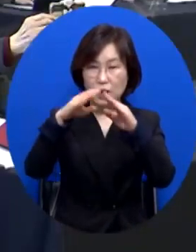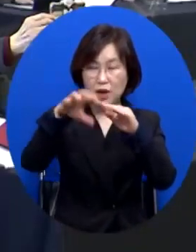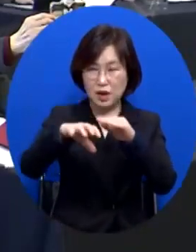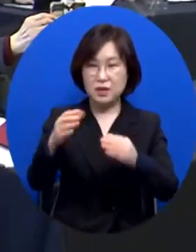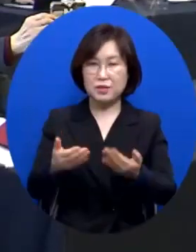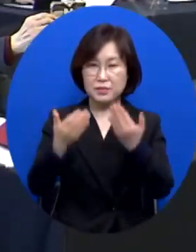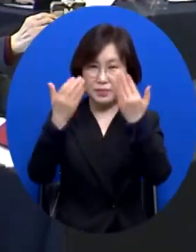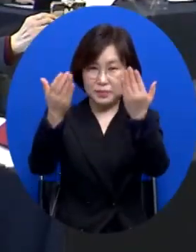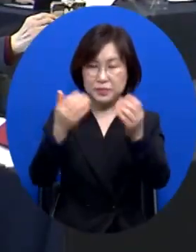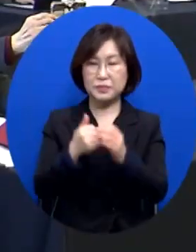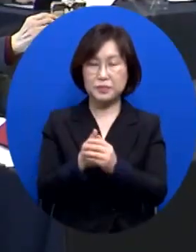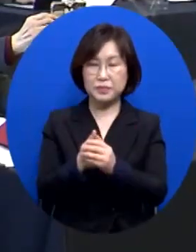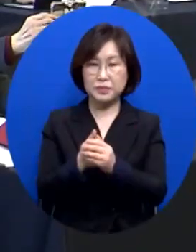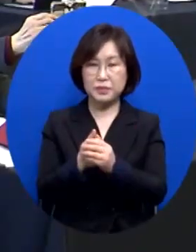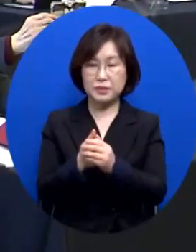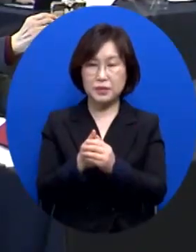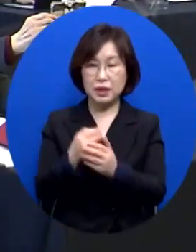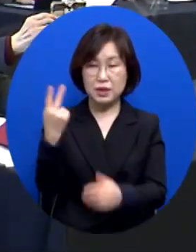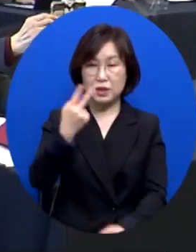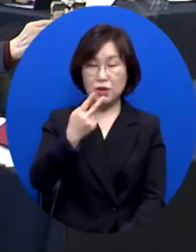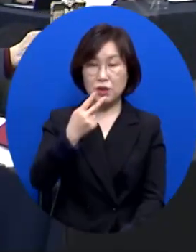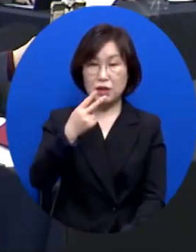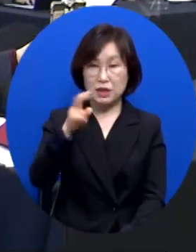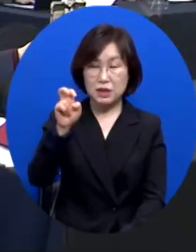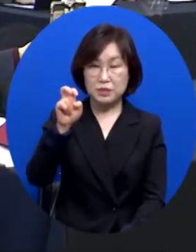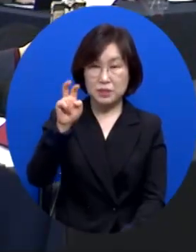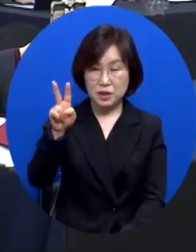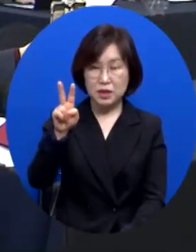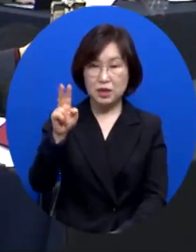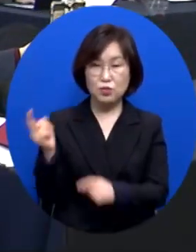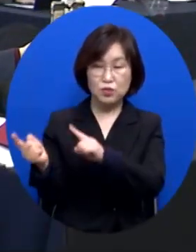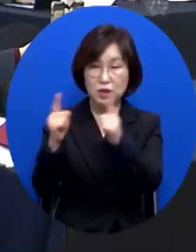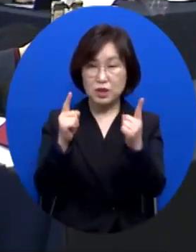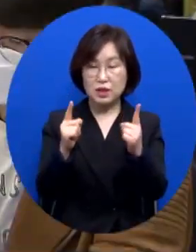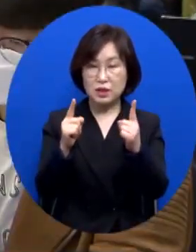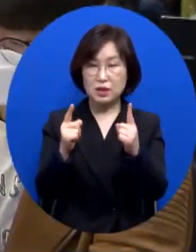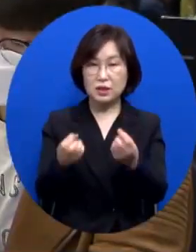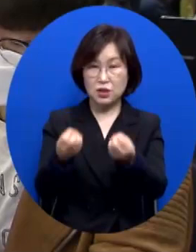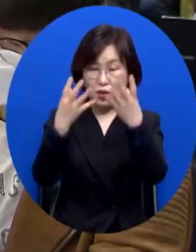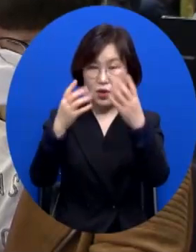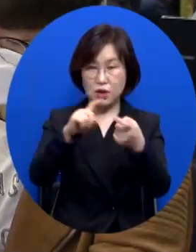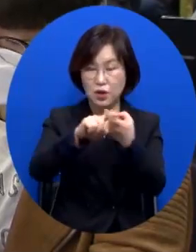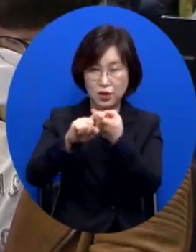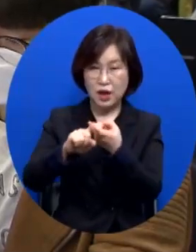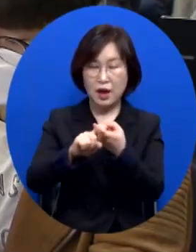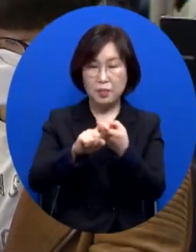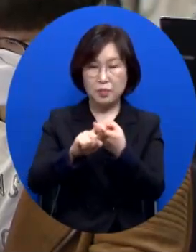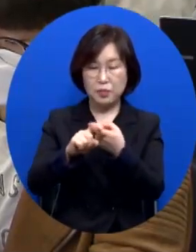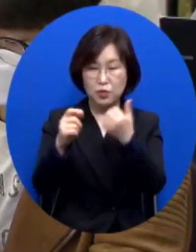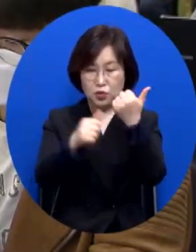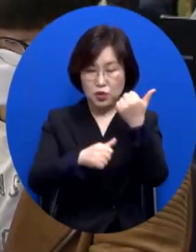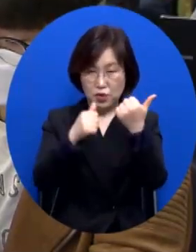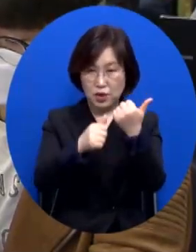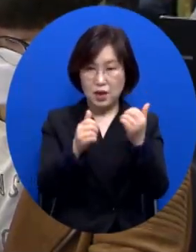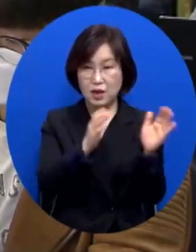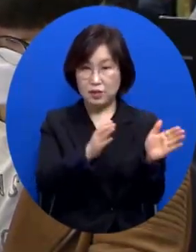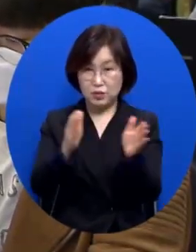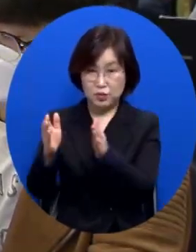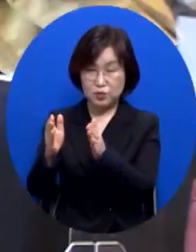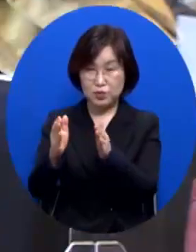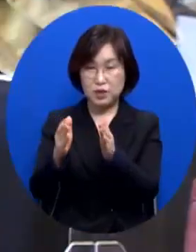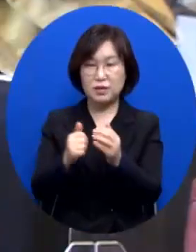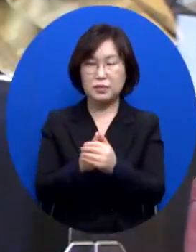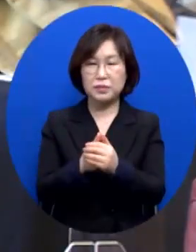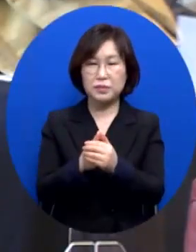개최합니다. 이에 앞서 2022 한국교회 부활절 연합예배 준비위원회는 기자간담회를 열고